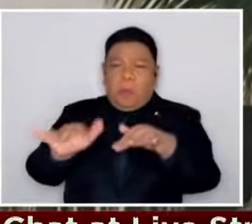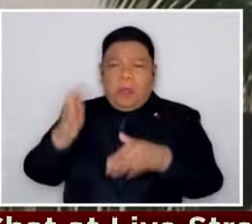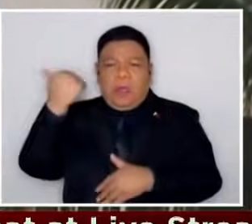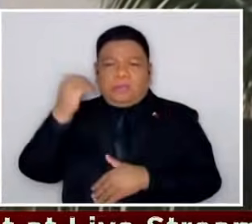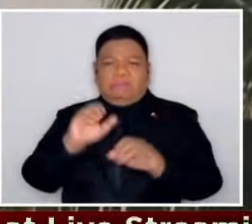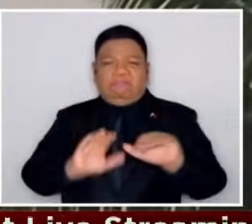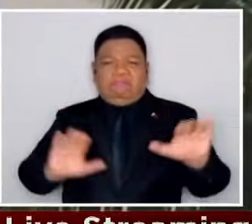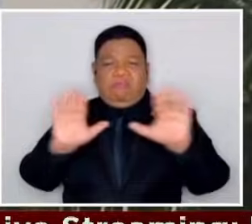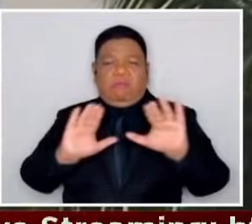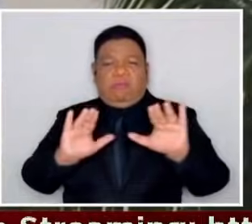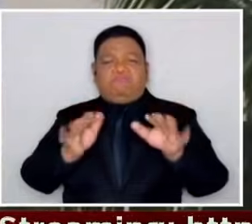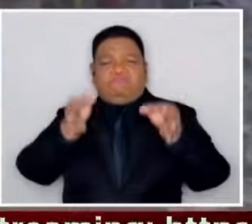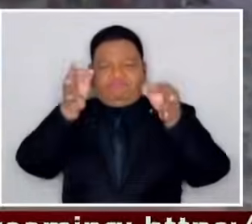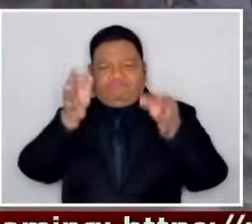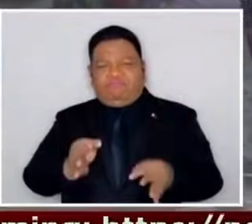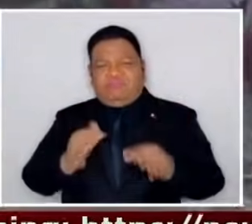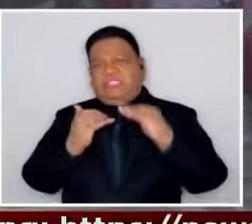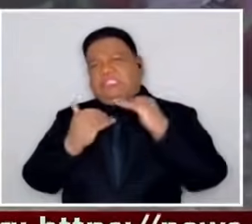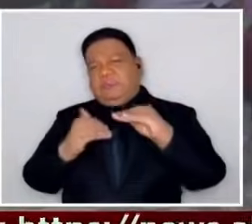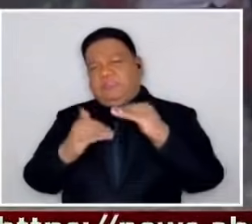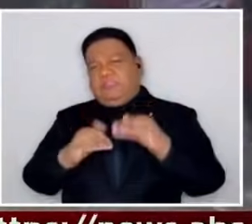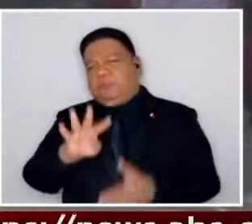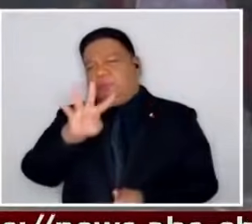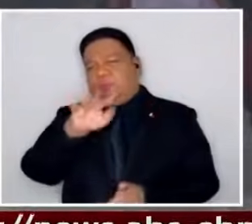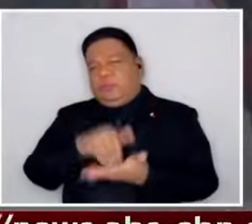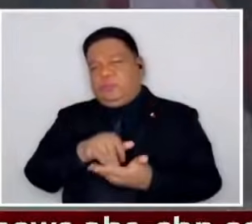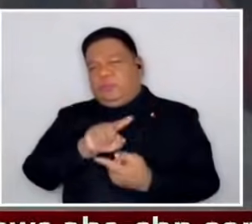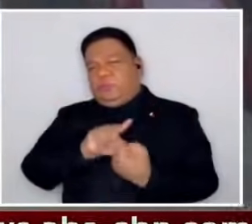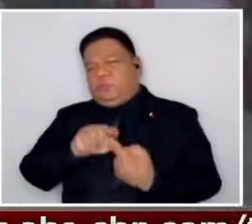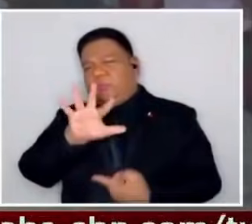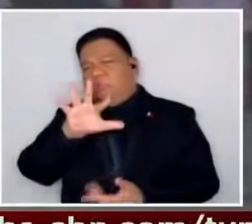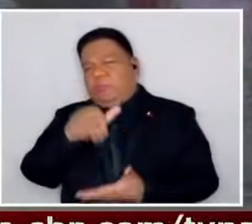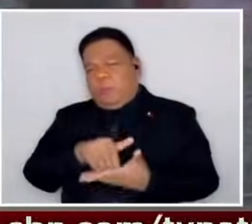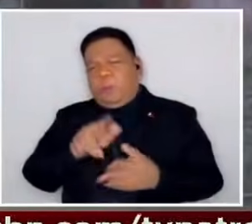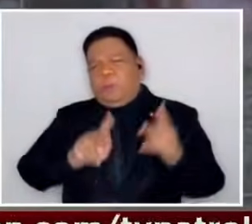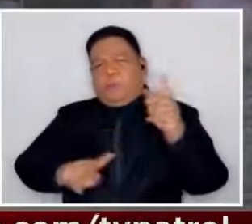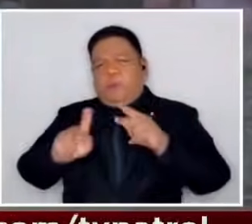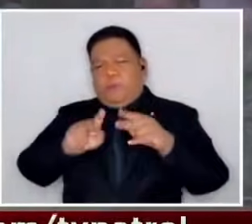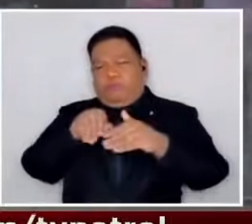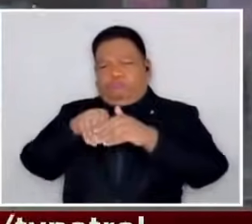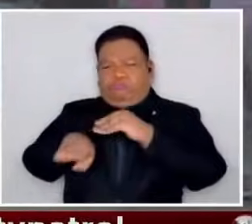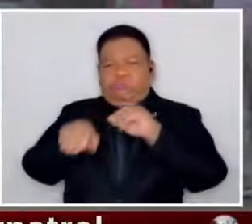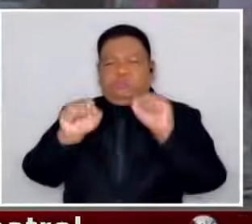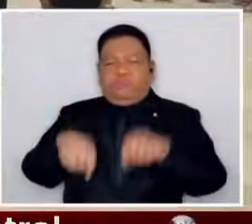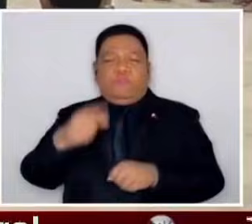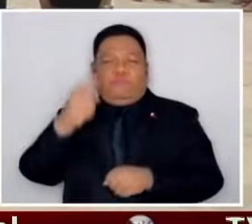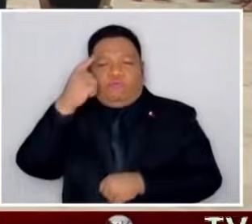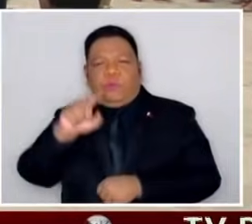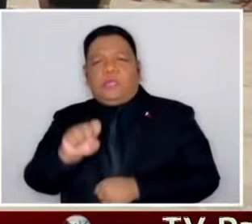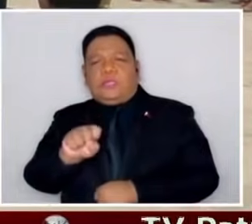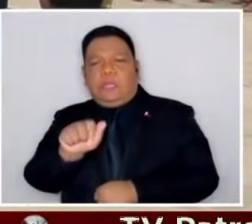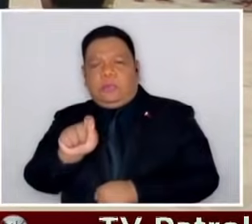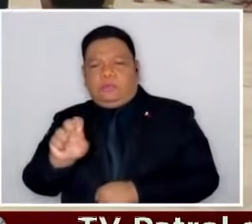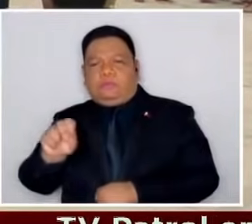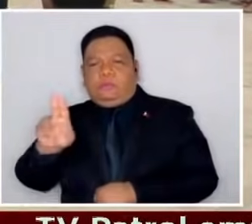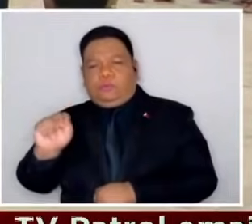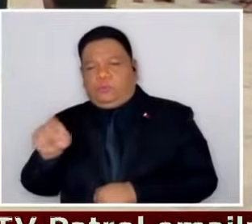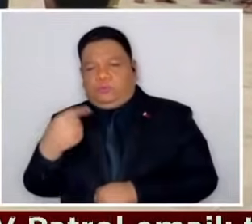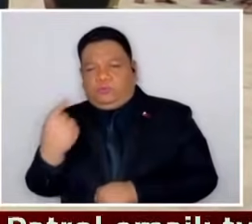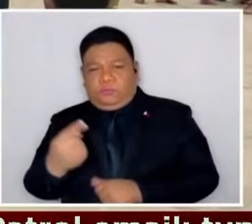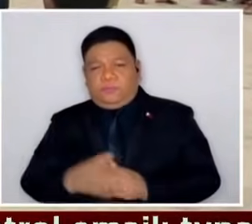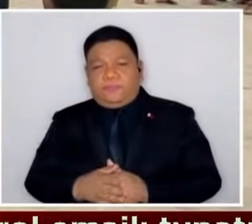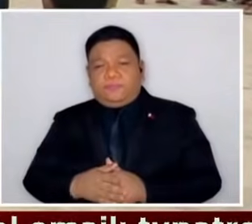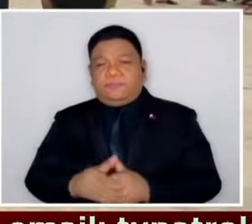sa 4,000 hanggang 5,000 na lang tuwing weekend ang mga papapasukin sa limitadong oras. Simula naman sa susunod na